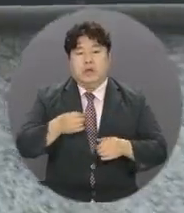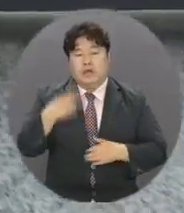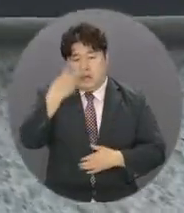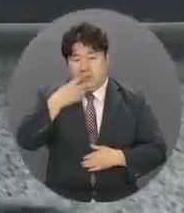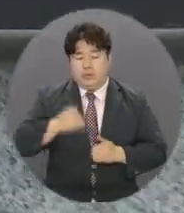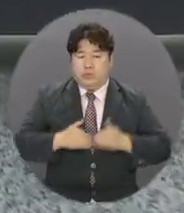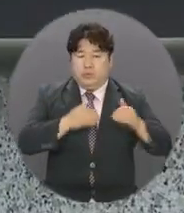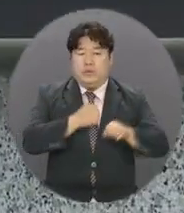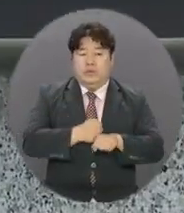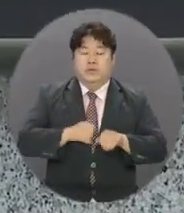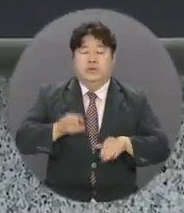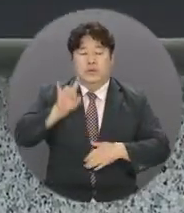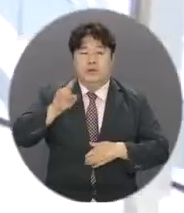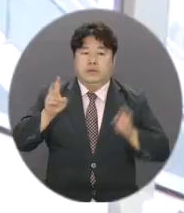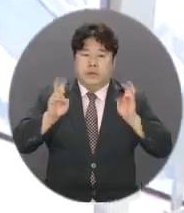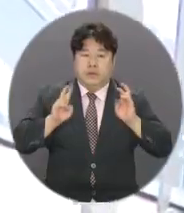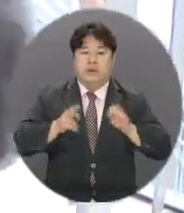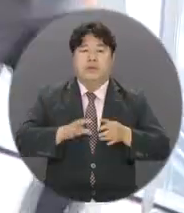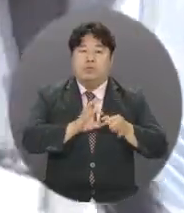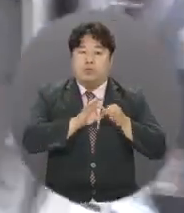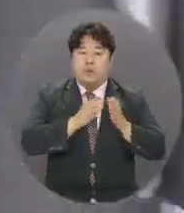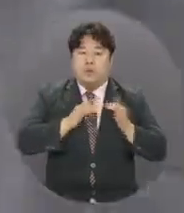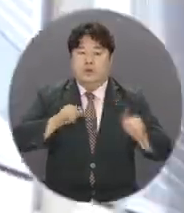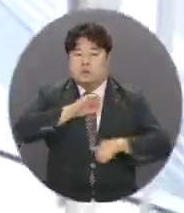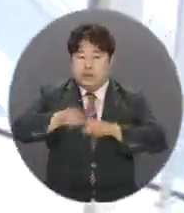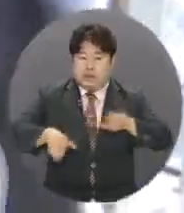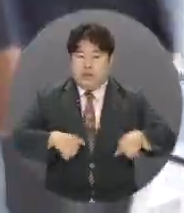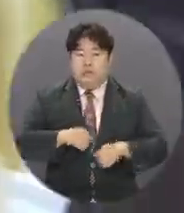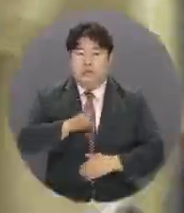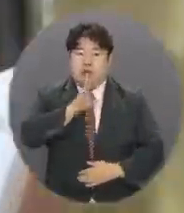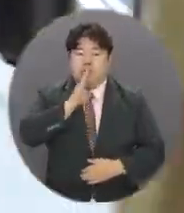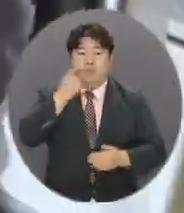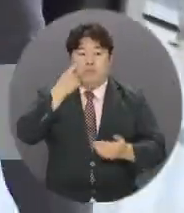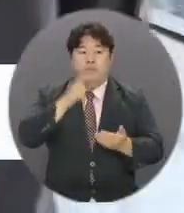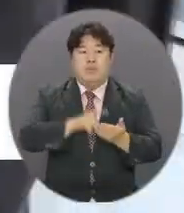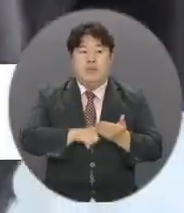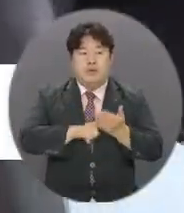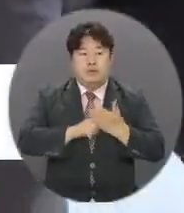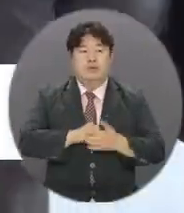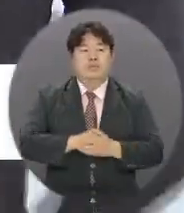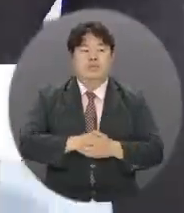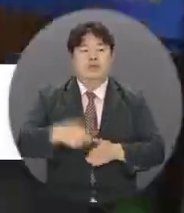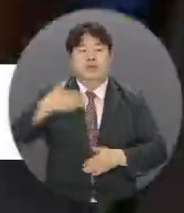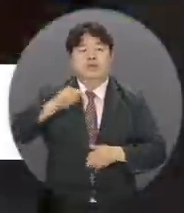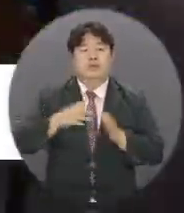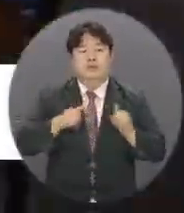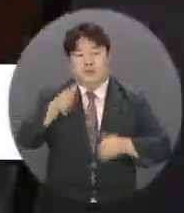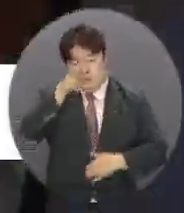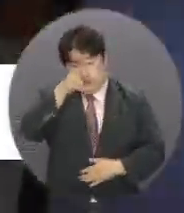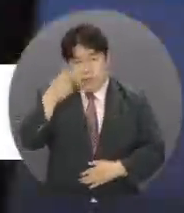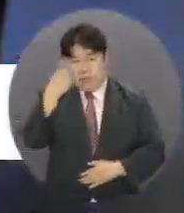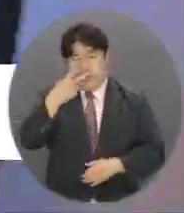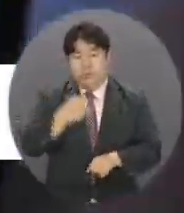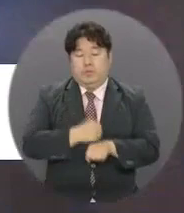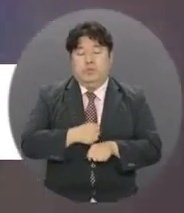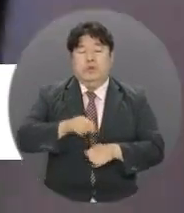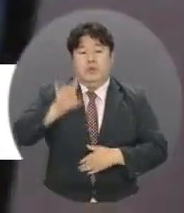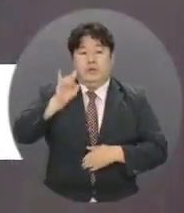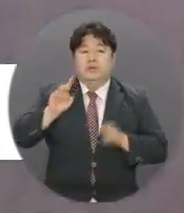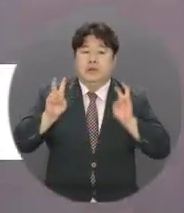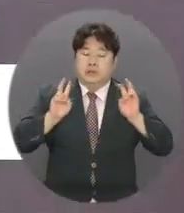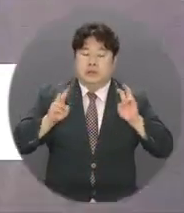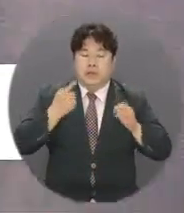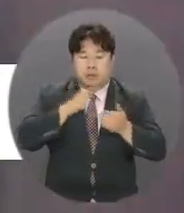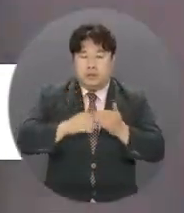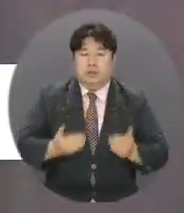시공사인 현대산업개발의 관계자가 개입한 사실이 드러났습니다. 차 씨는 경찰 조사에서